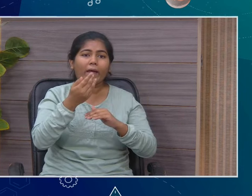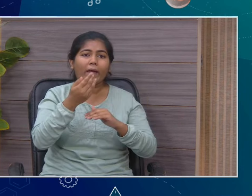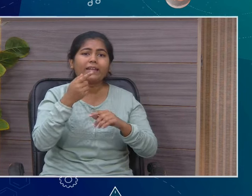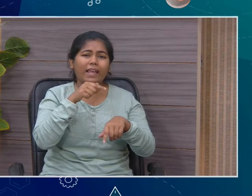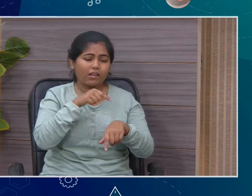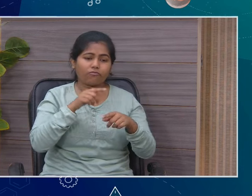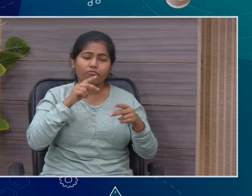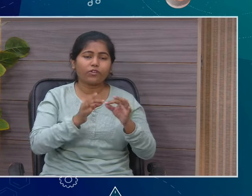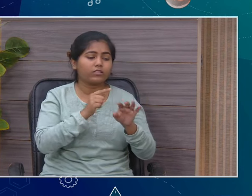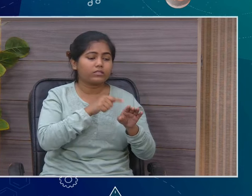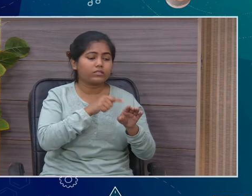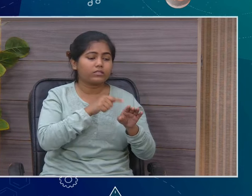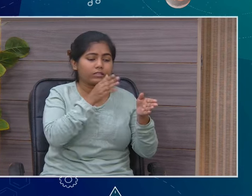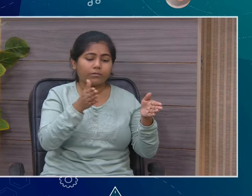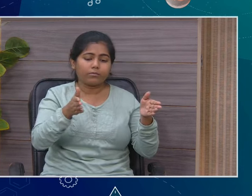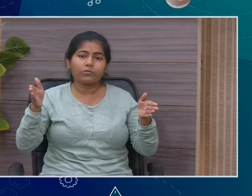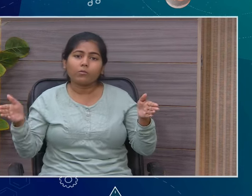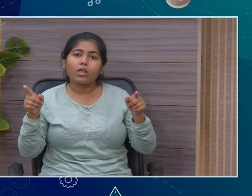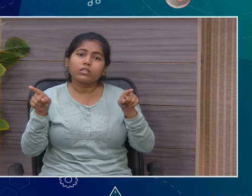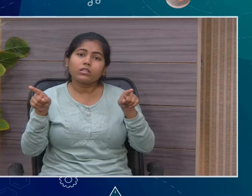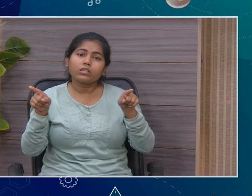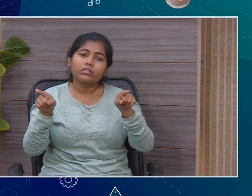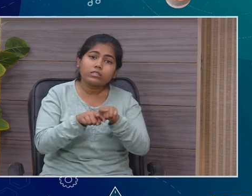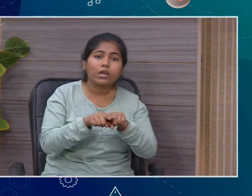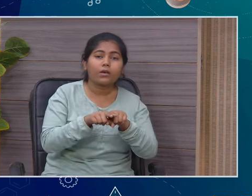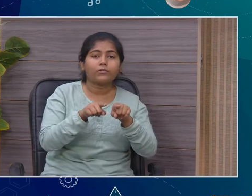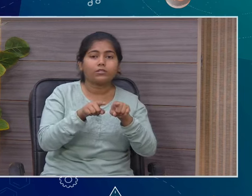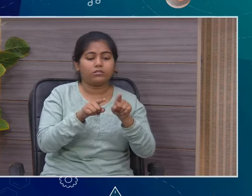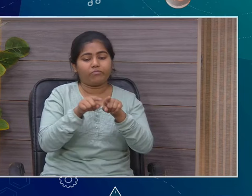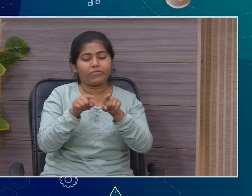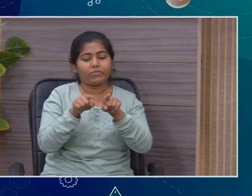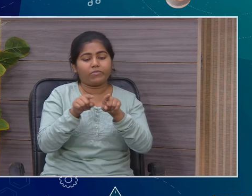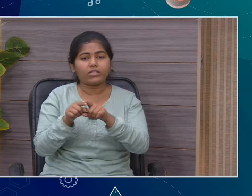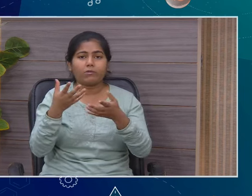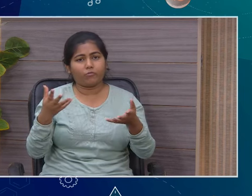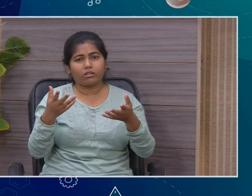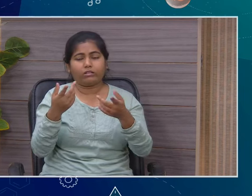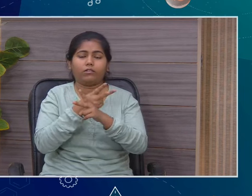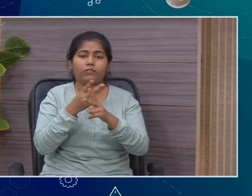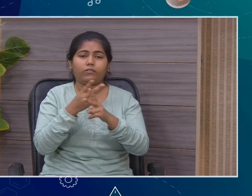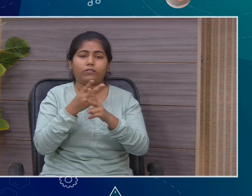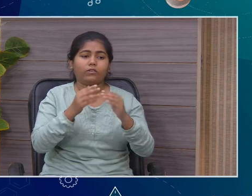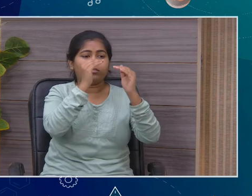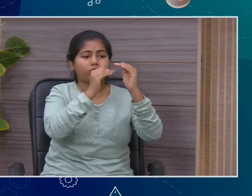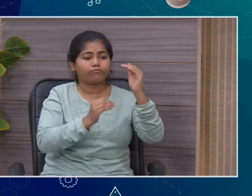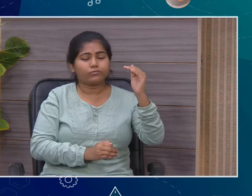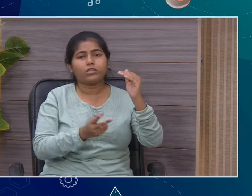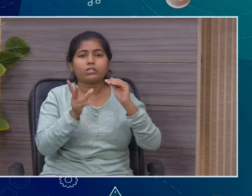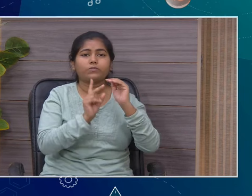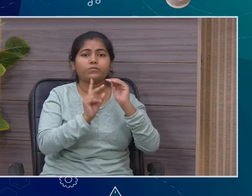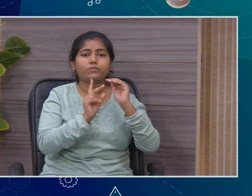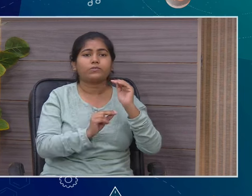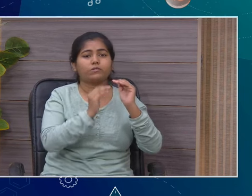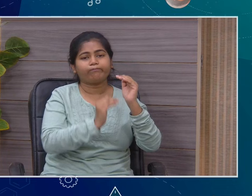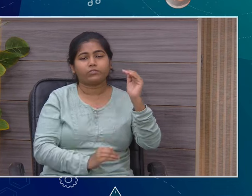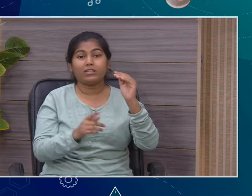ऑफ टाइम सिमिलर प्रॉपर्टीज वाले एलिमेंट्स रिपीट होते हैं और इसके आधार पर उन्होंने एक बहुत ही शानदार सा टेबल बना